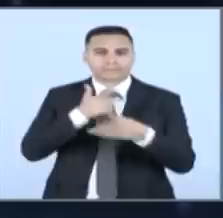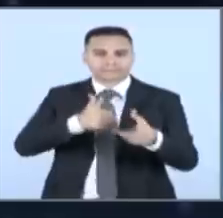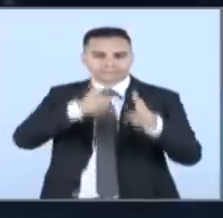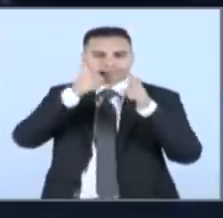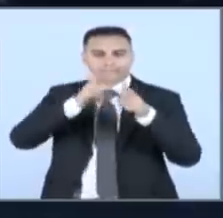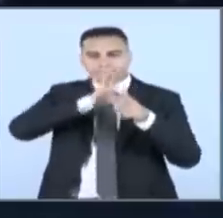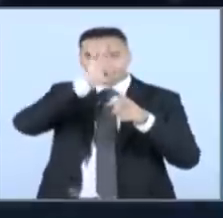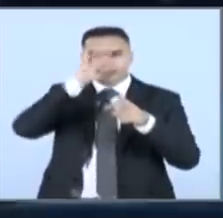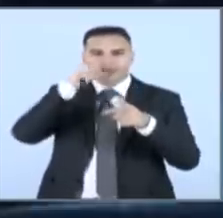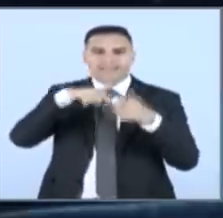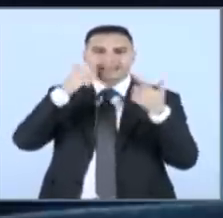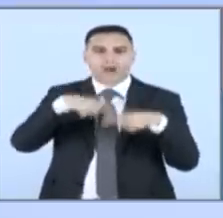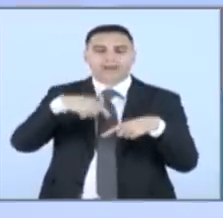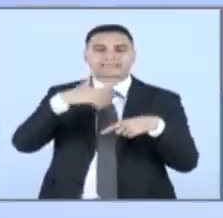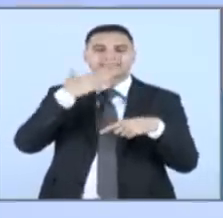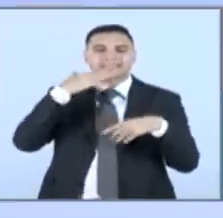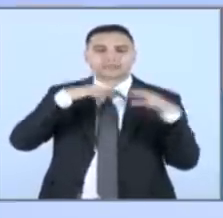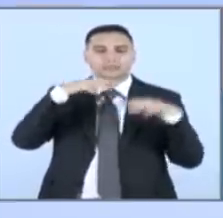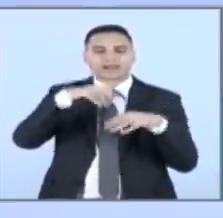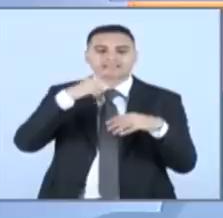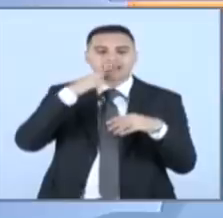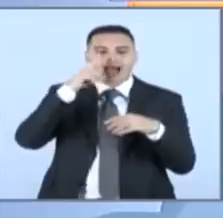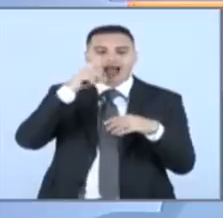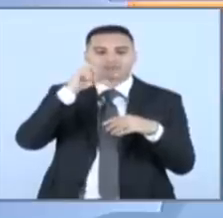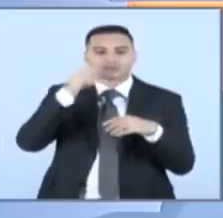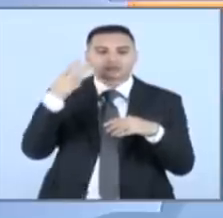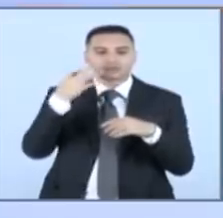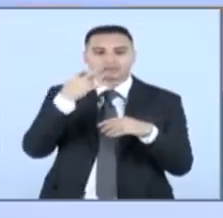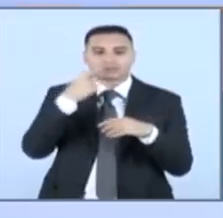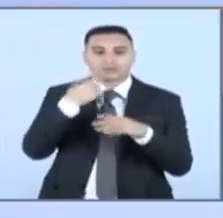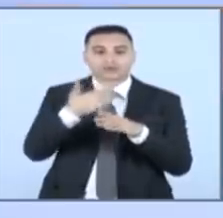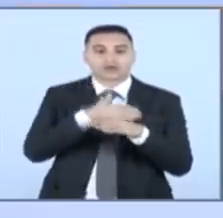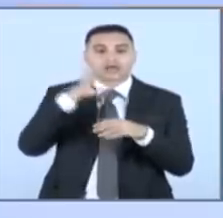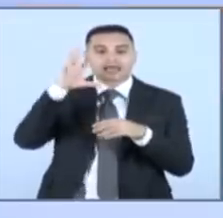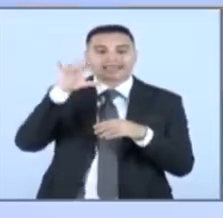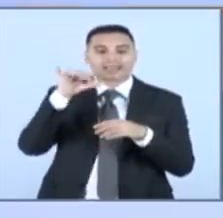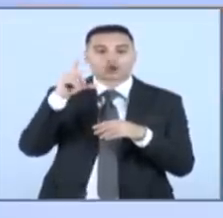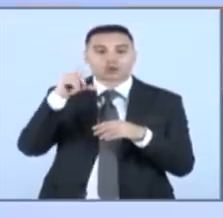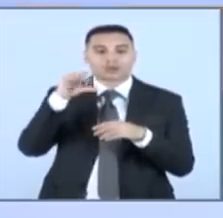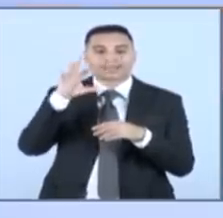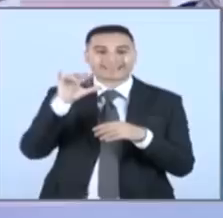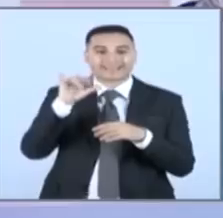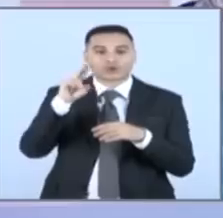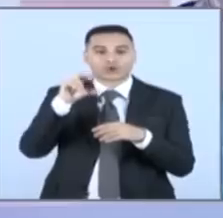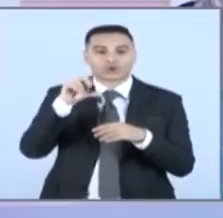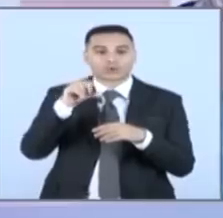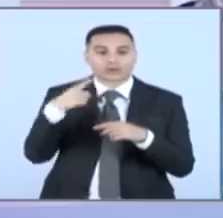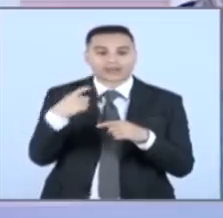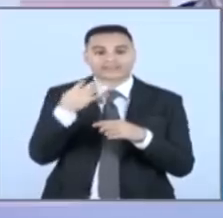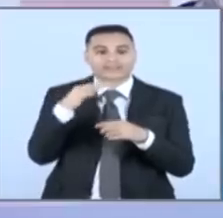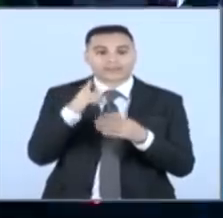عام 1932، فمن هو؟ هيروهيتو. هيروهيتو الهدف الذهبي.